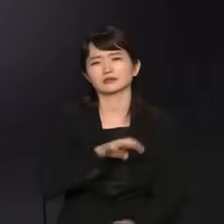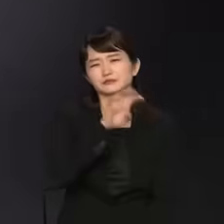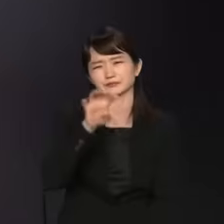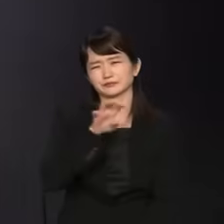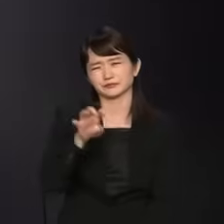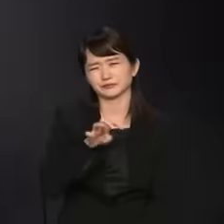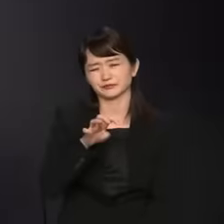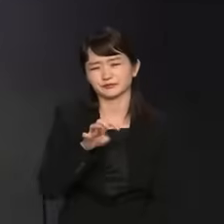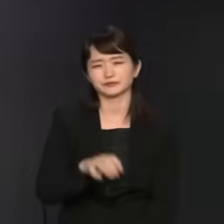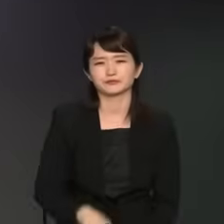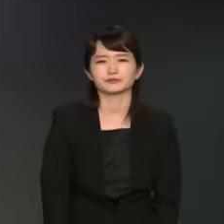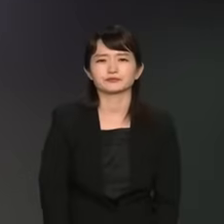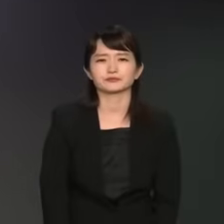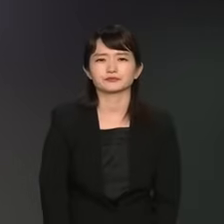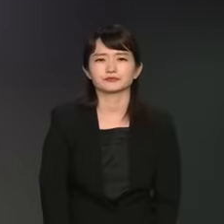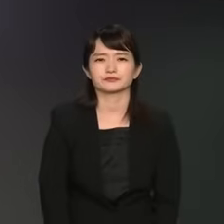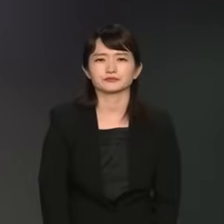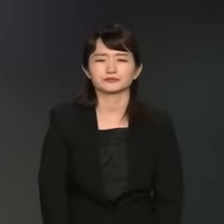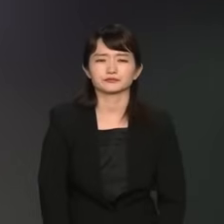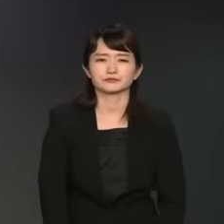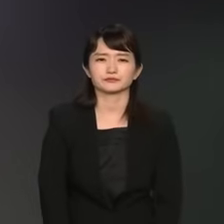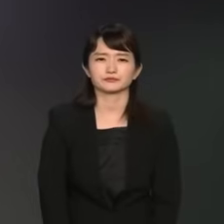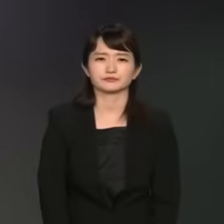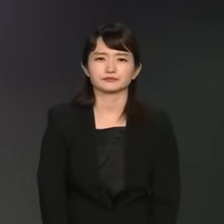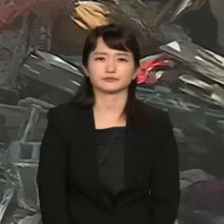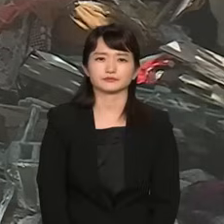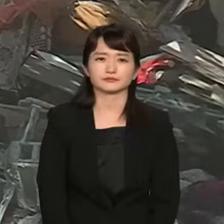없습니다. JTBC 구석찬입니다.